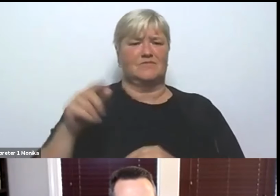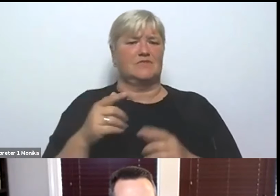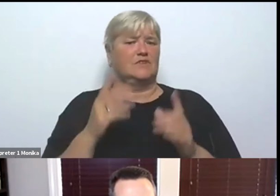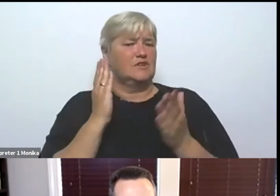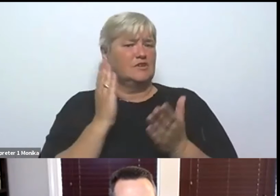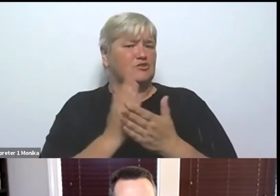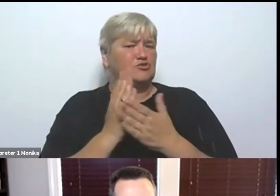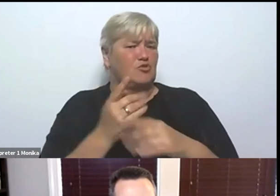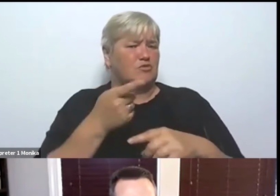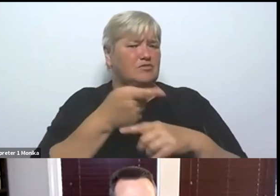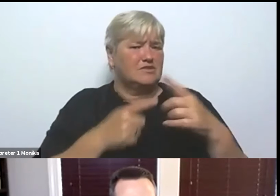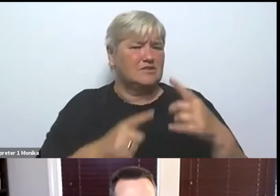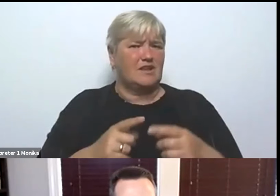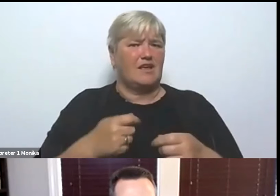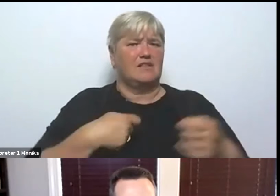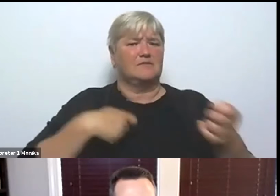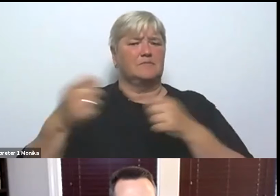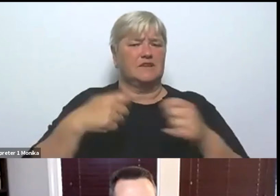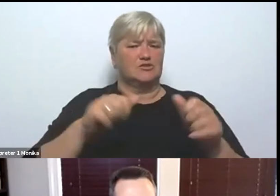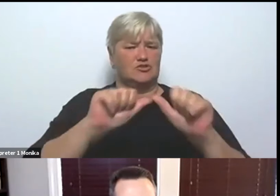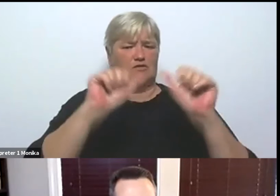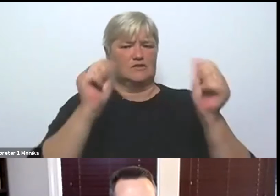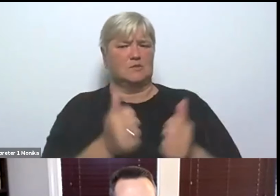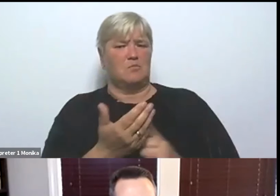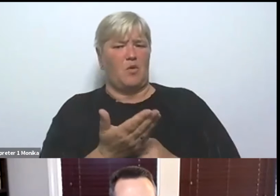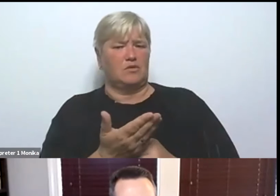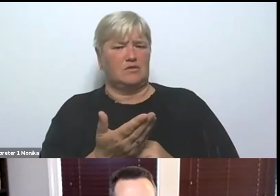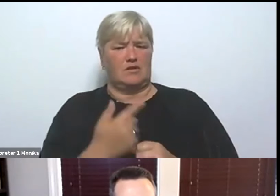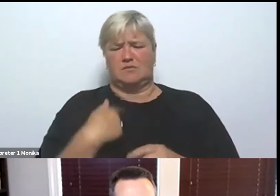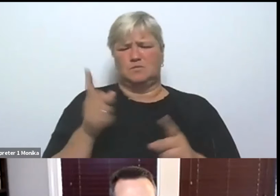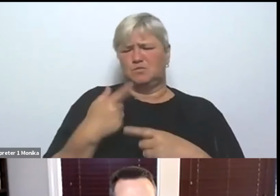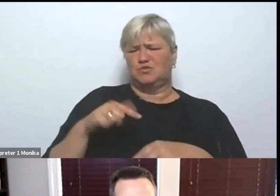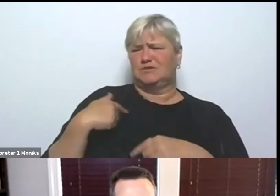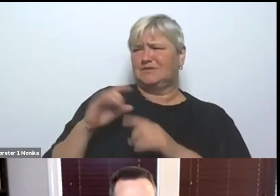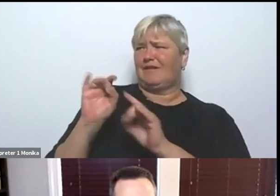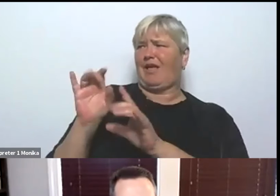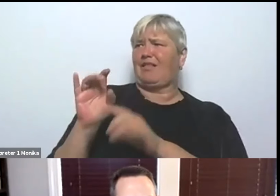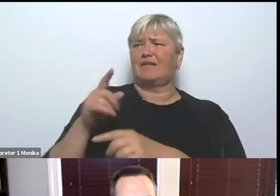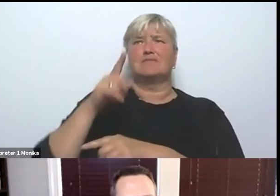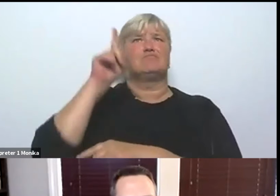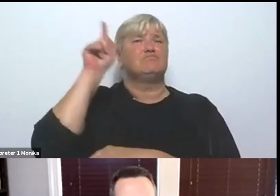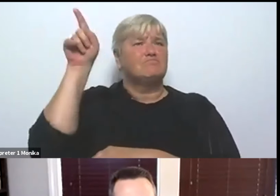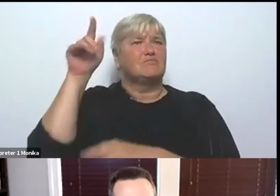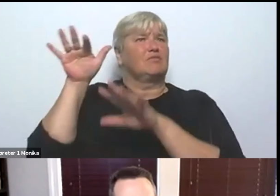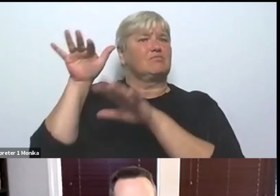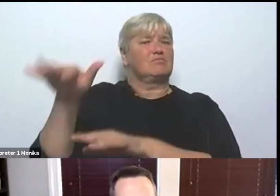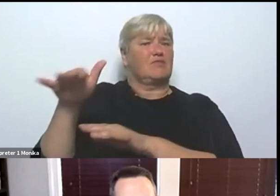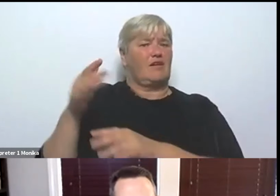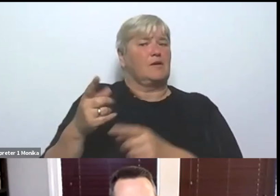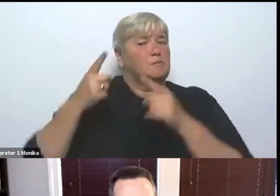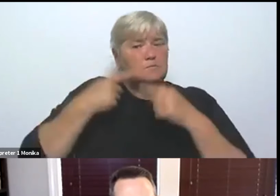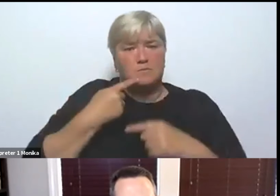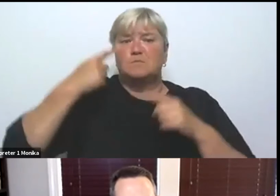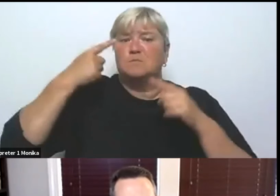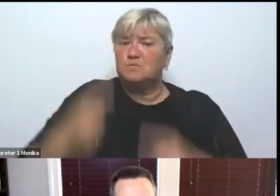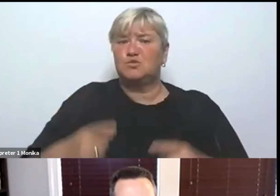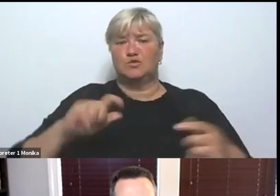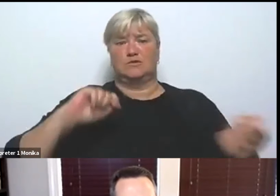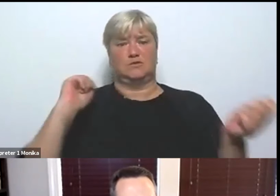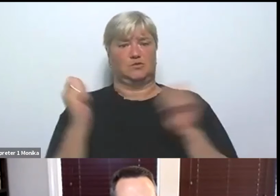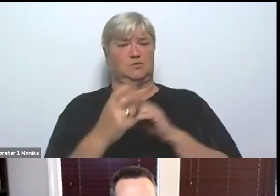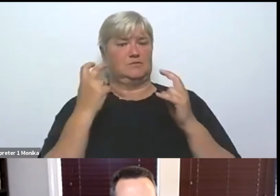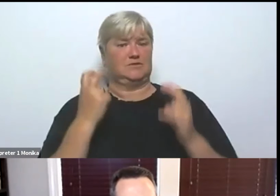ein Teil des Geschäftsmodells und das ist nicht mehr etwas, das man erklären muss, ja, sondern es ist einfach mal da, das muss man machen. Wir werden, du wirst